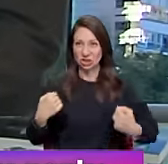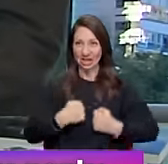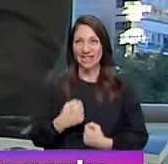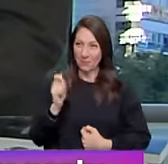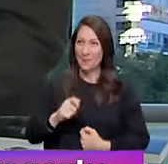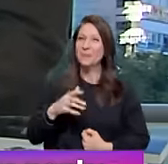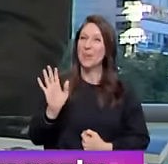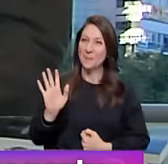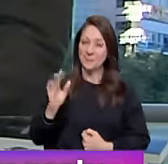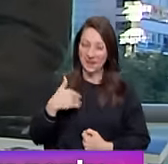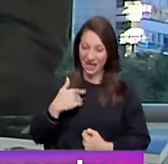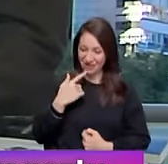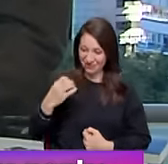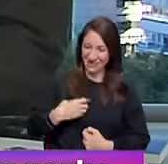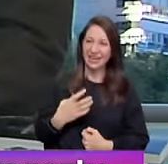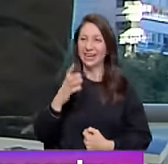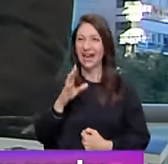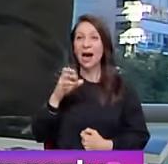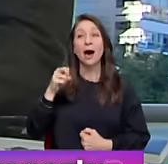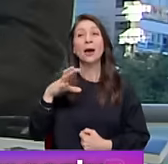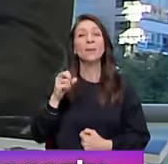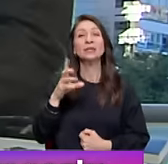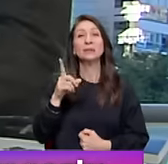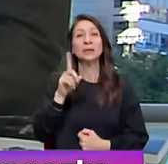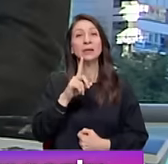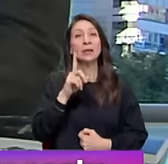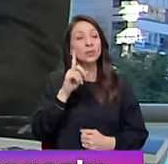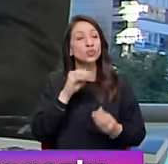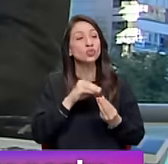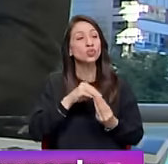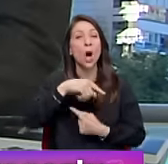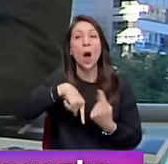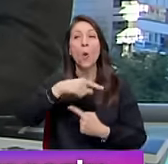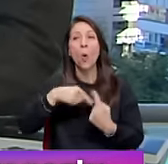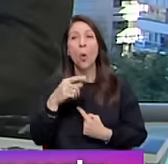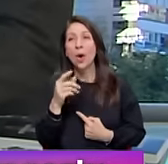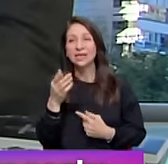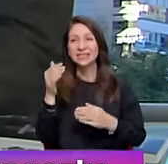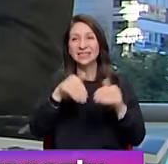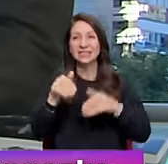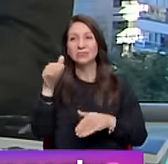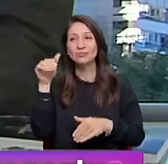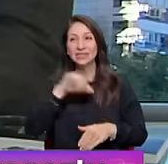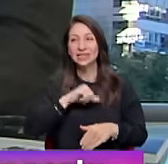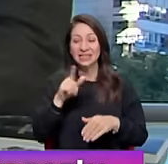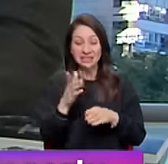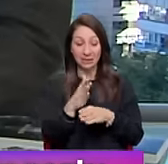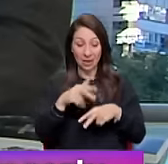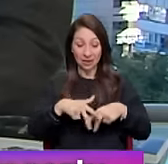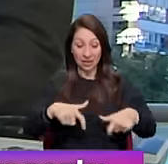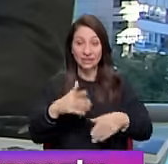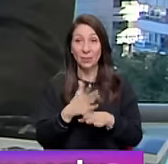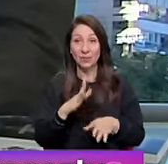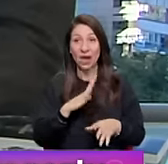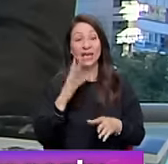Tamam. Beni ikna ettin. AK Parti bir günah keçisi arıyor seçim yenilgisine. Bugün başlığımızda sebebi var.